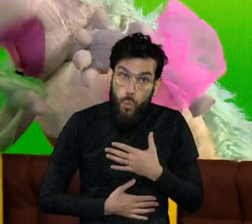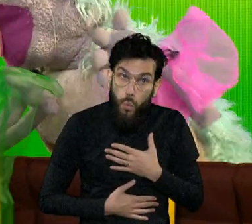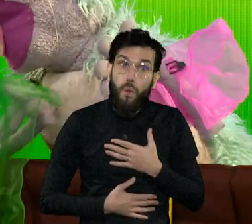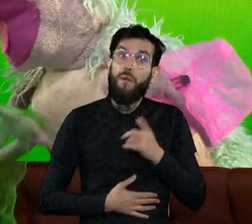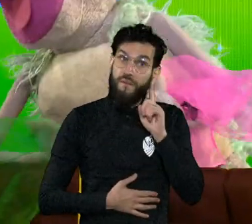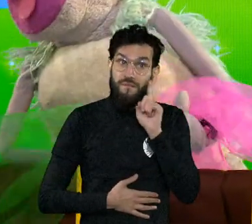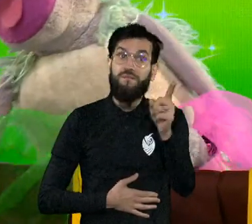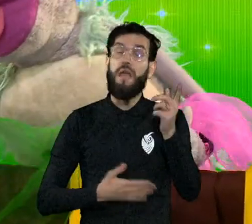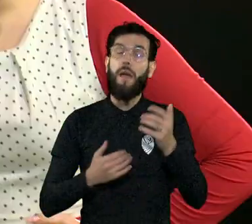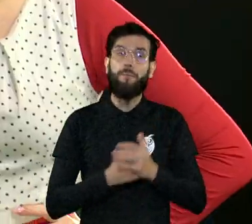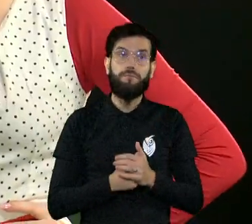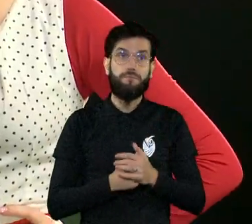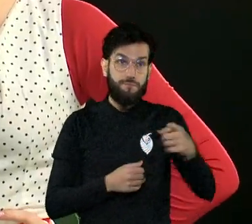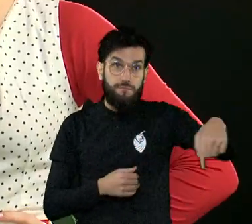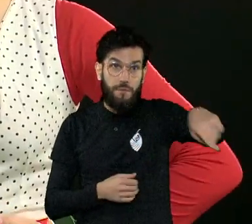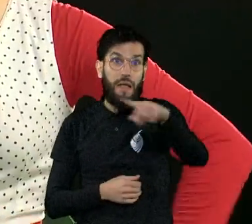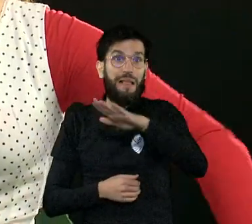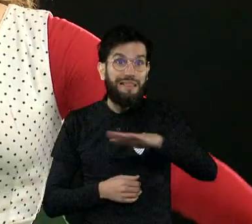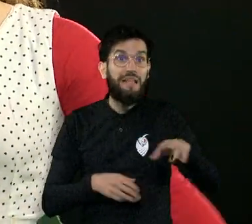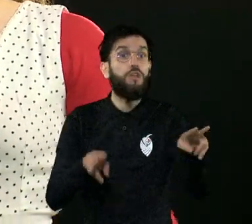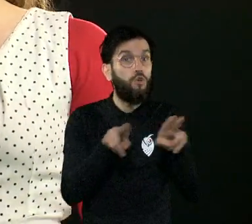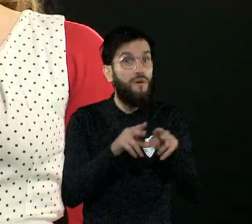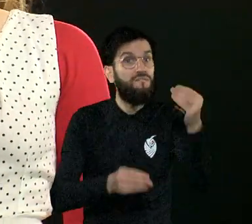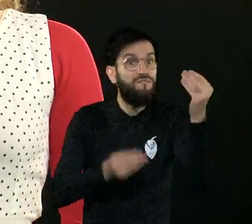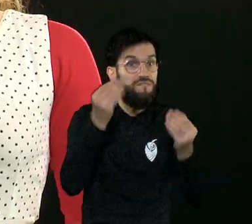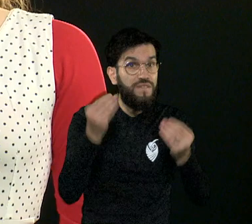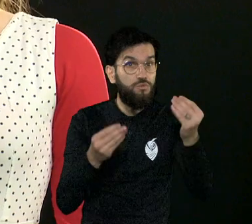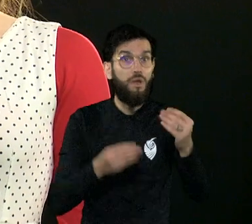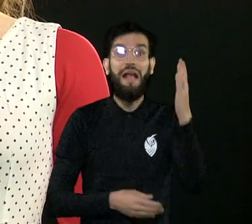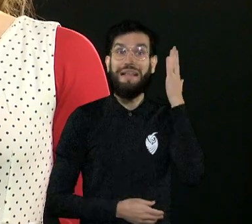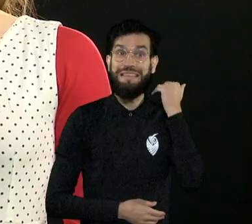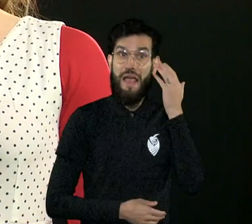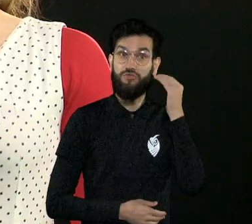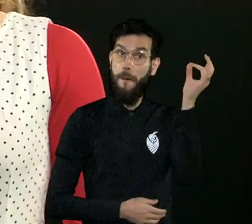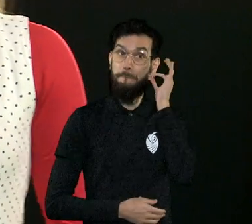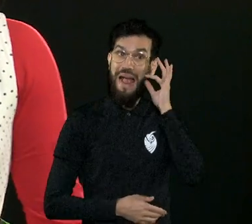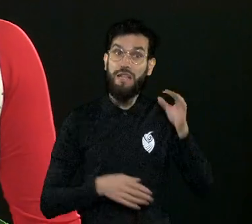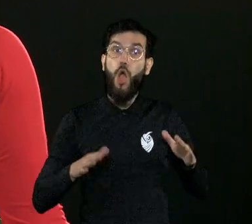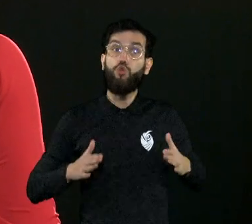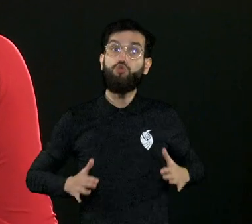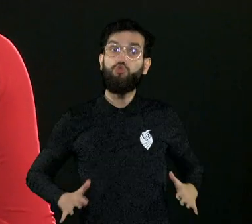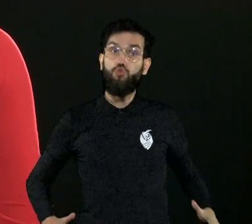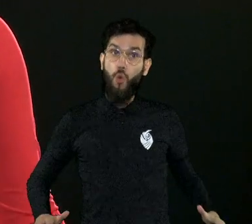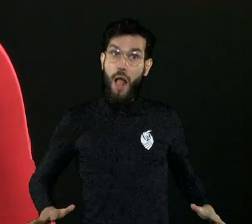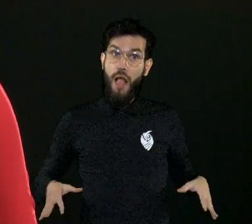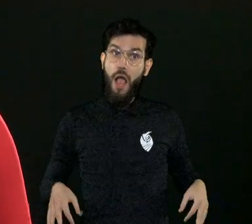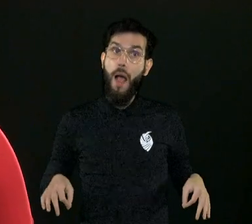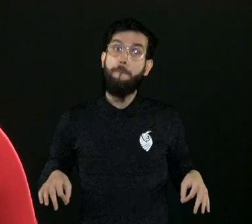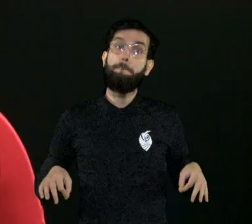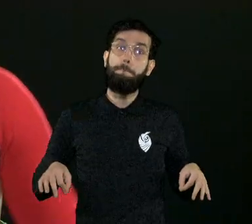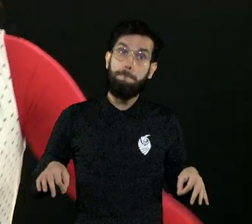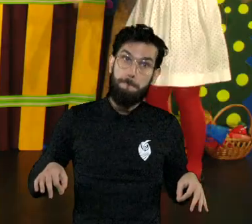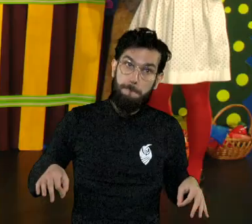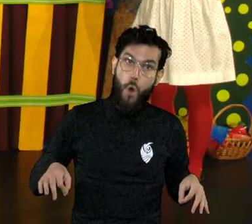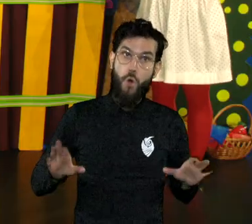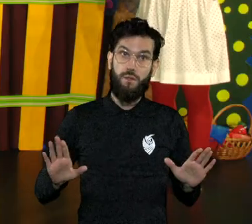Naozaj? No tak aj vy, deti doma, si to môžete skúsiť. Dievčatá si môžu takto krásne chytiť sukničku, pokrčiť nohu a pokloniť